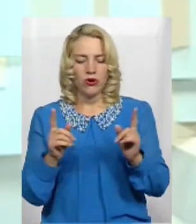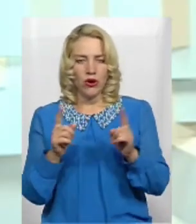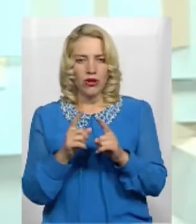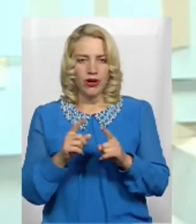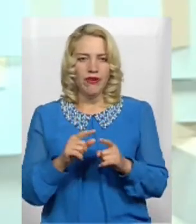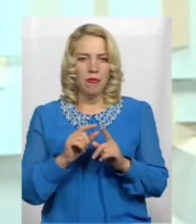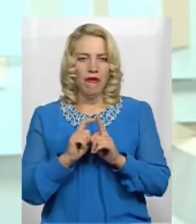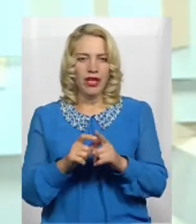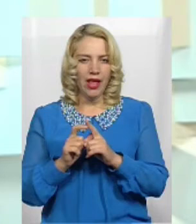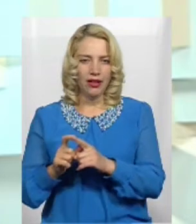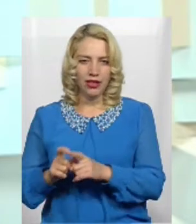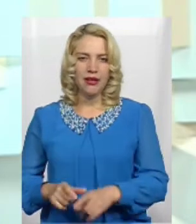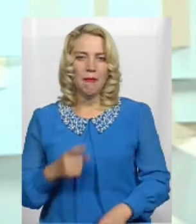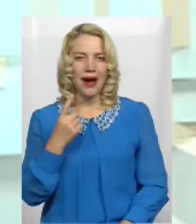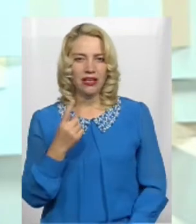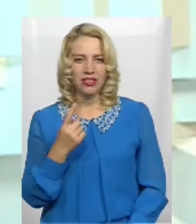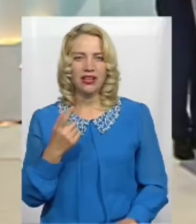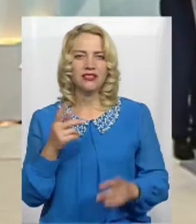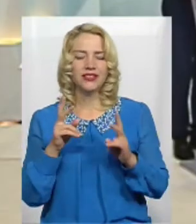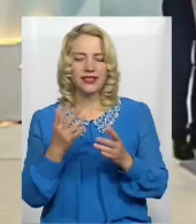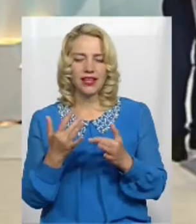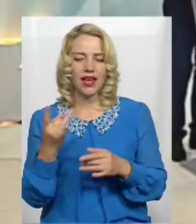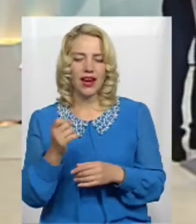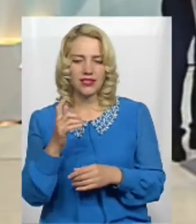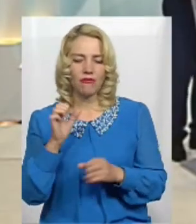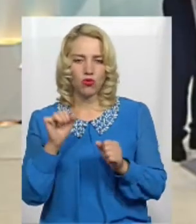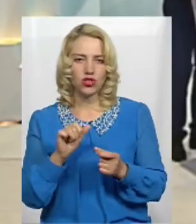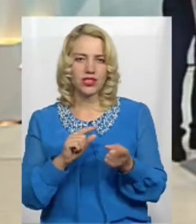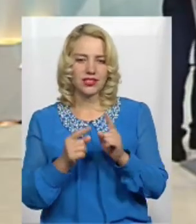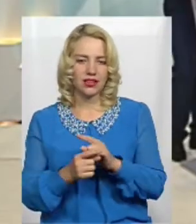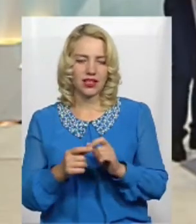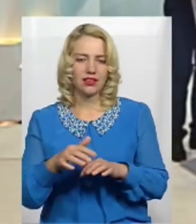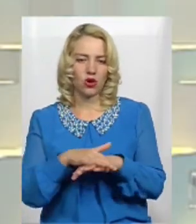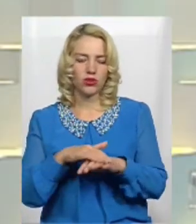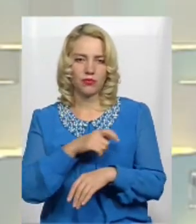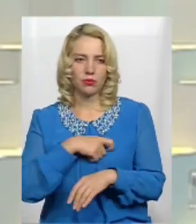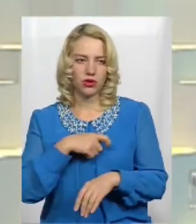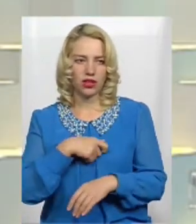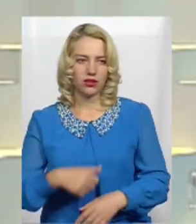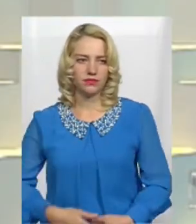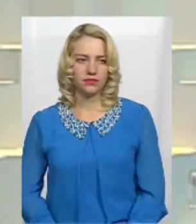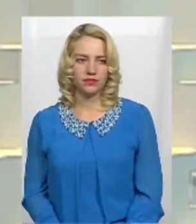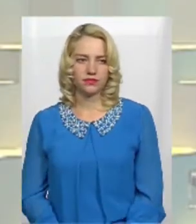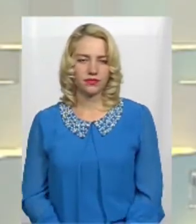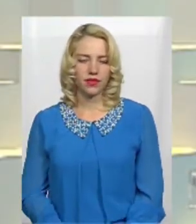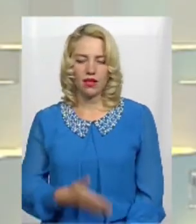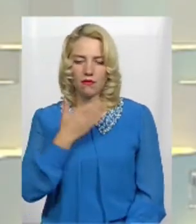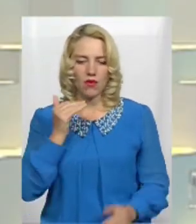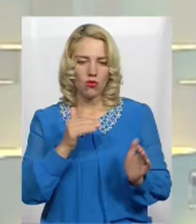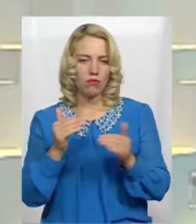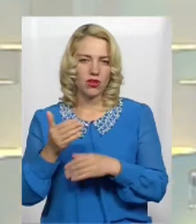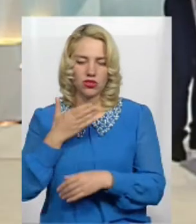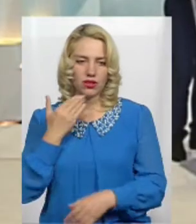або словосполученням. Перше. Скільки разів можна стати народним депутатом? Без обмеження